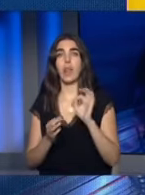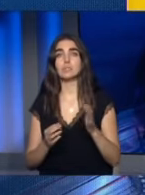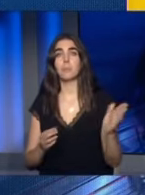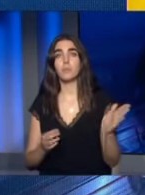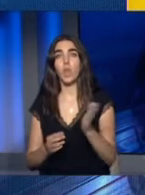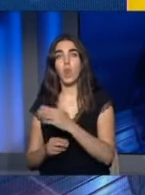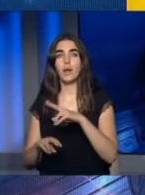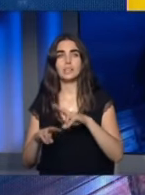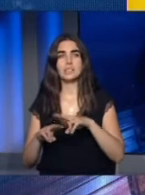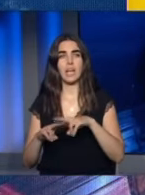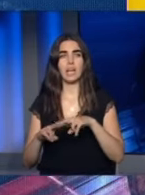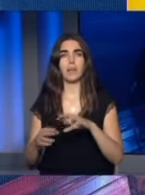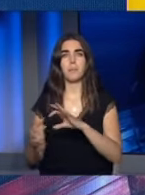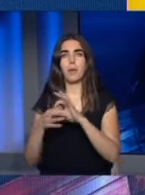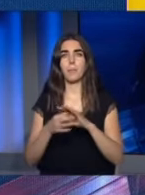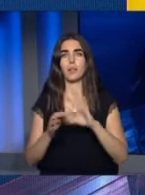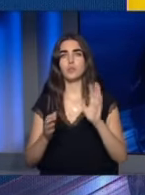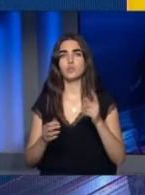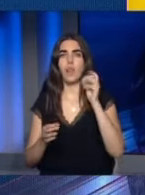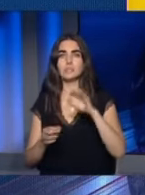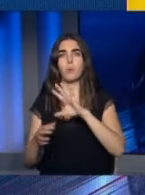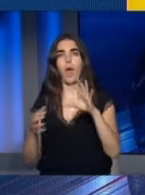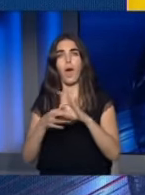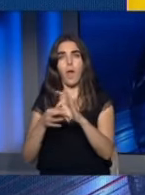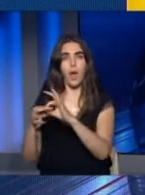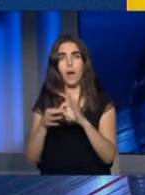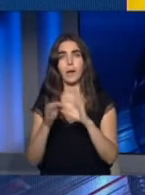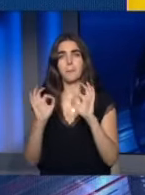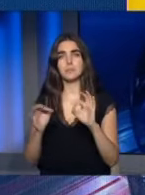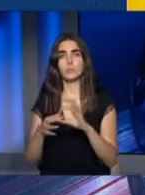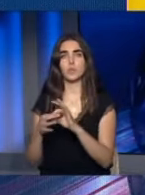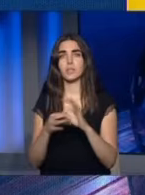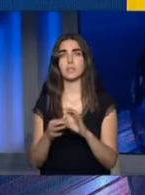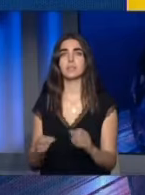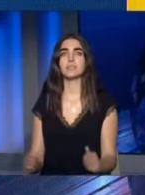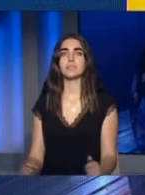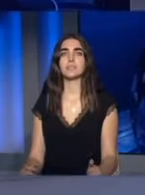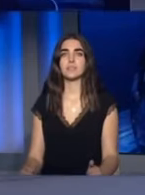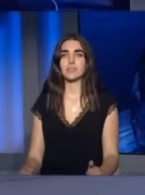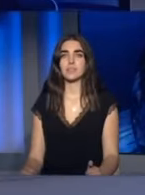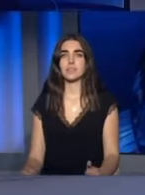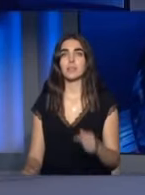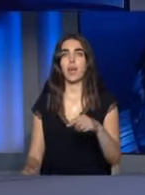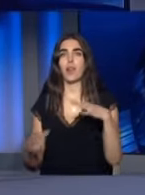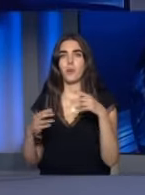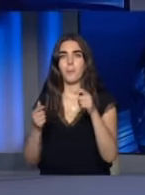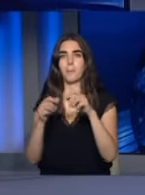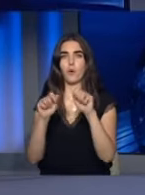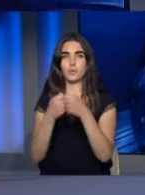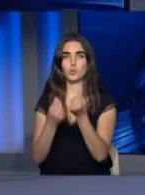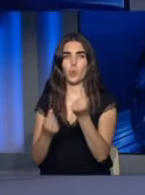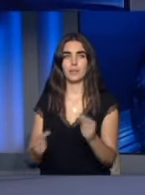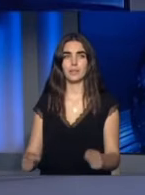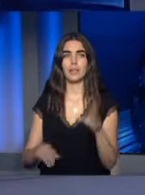منطقتنا والتي القت بنفسها في احضان الاسرائيل من اجل ان تطبع علاقه معه فاصل